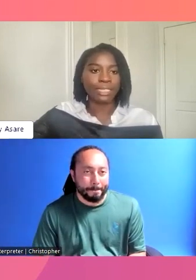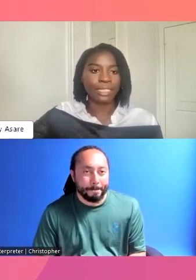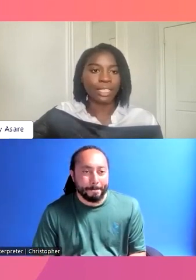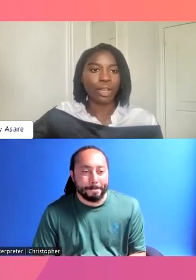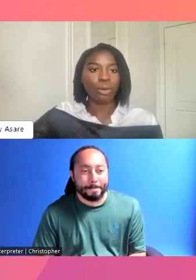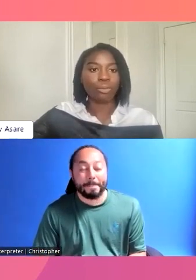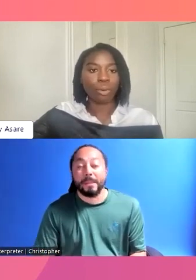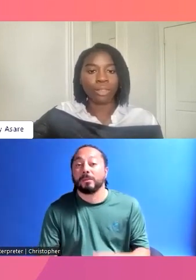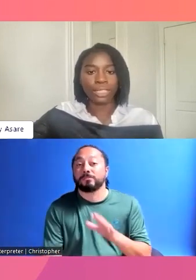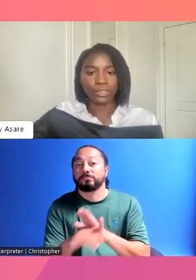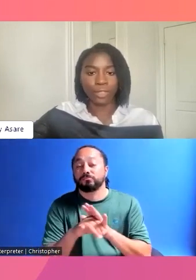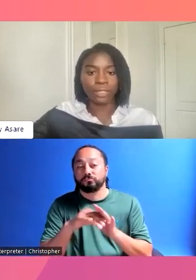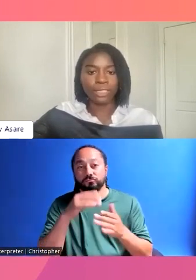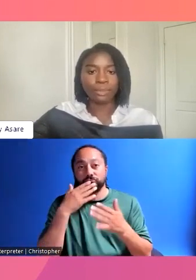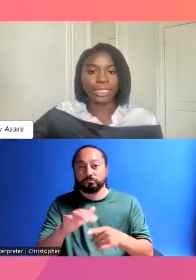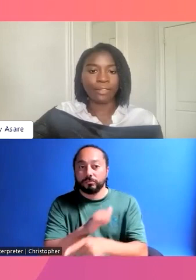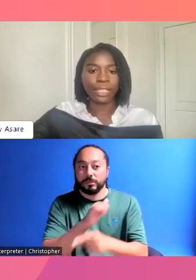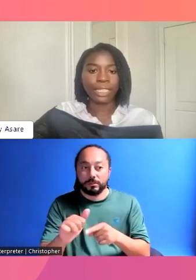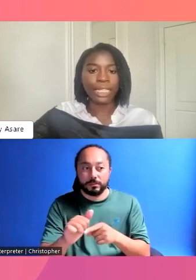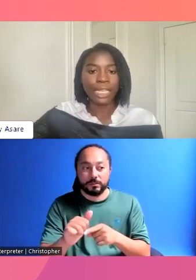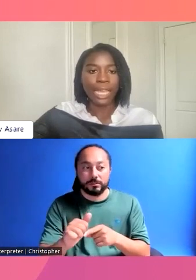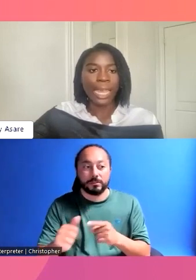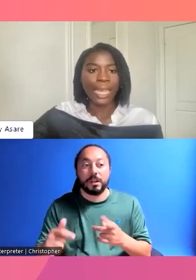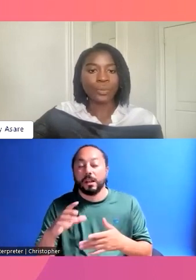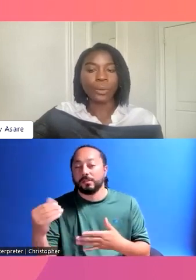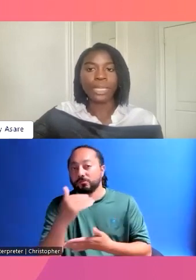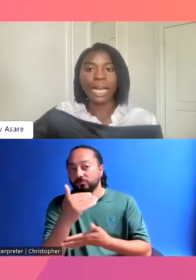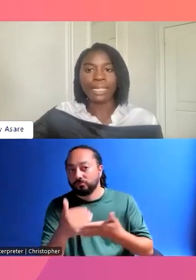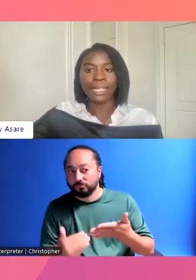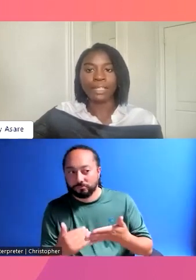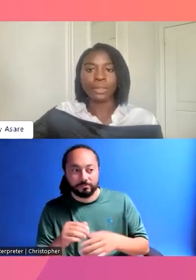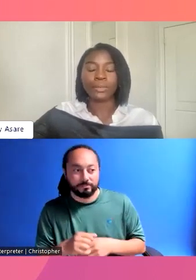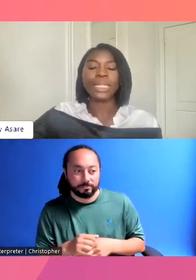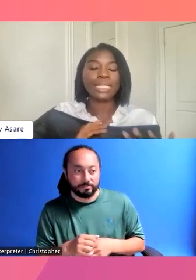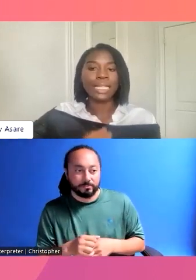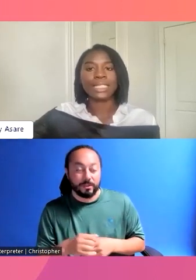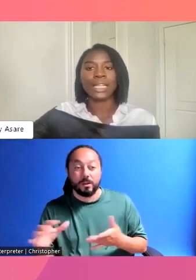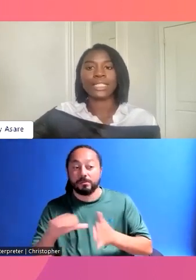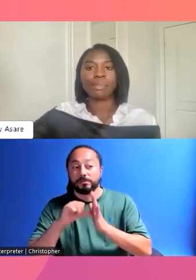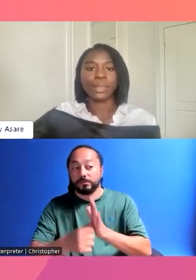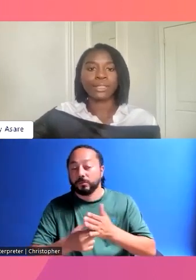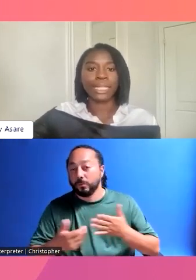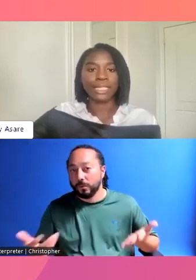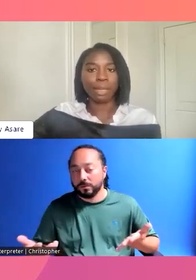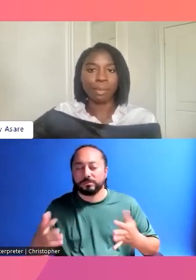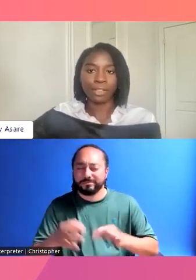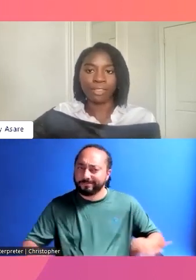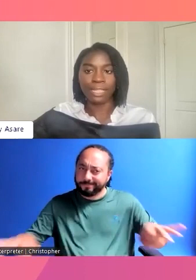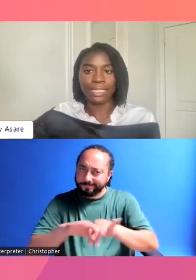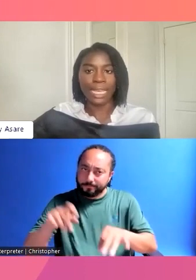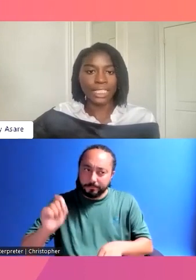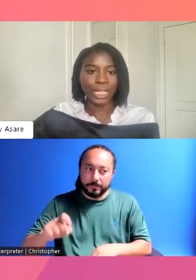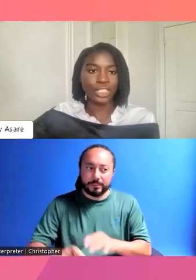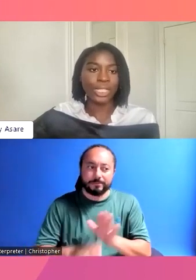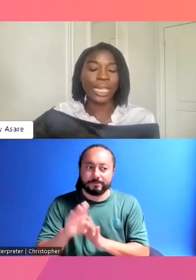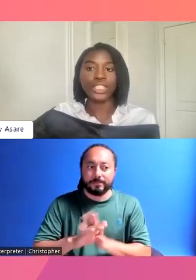nous avons identifié des pratiques prometteuses pour ce domaine particulièrement. Et ce qu'on a souligné, c'est qu'il